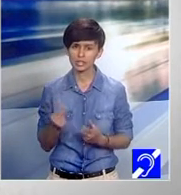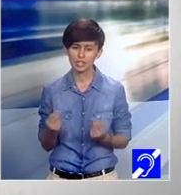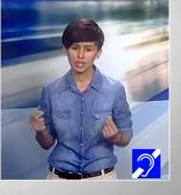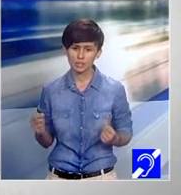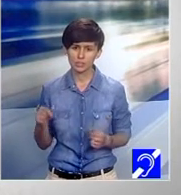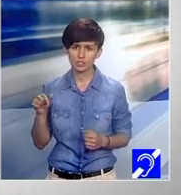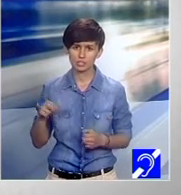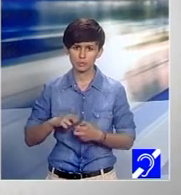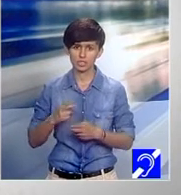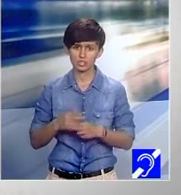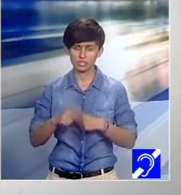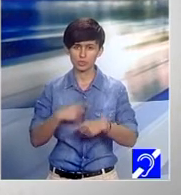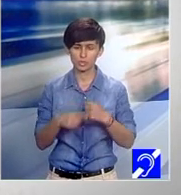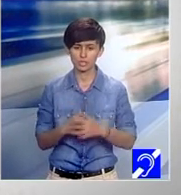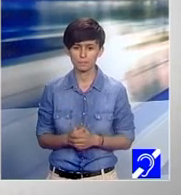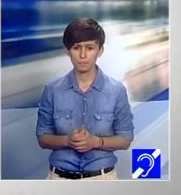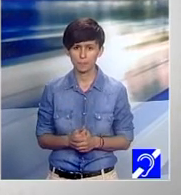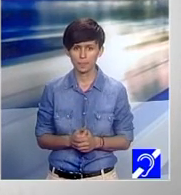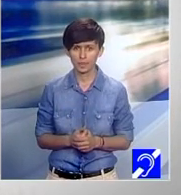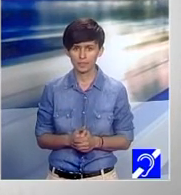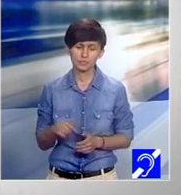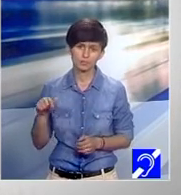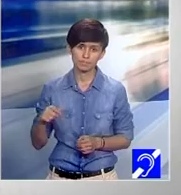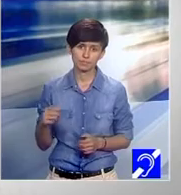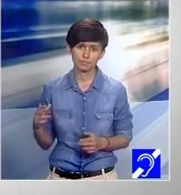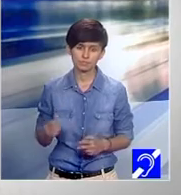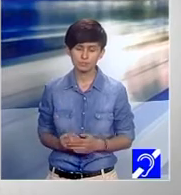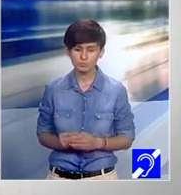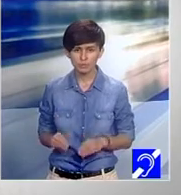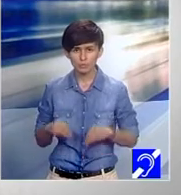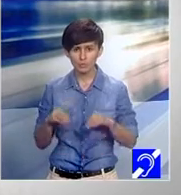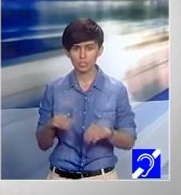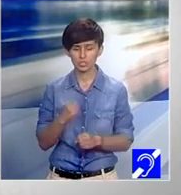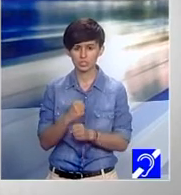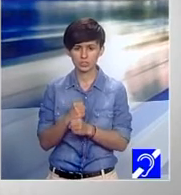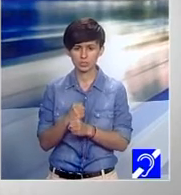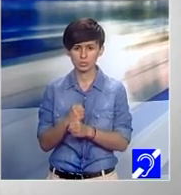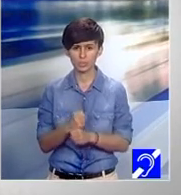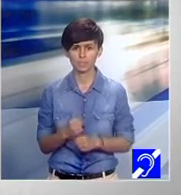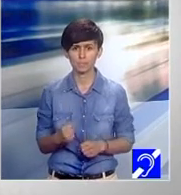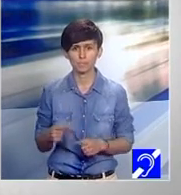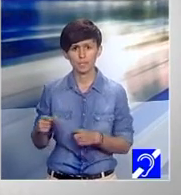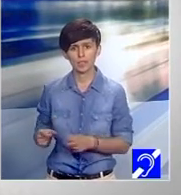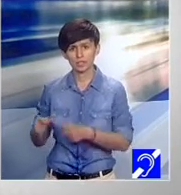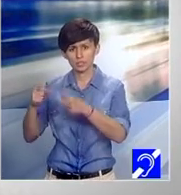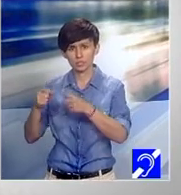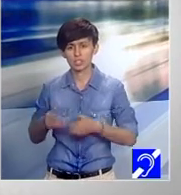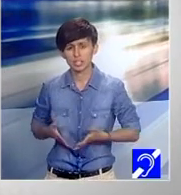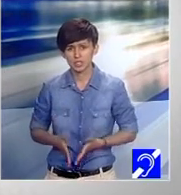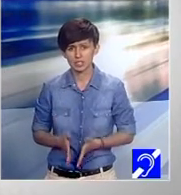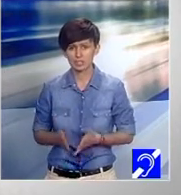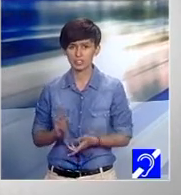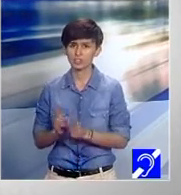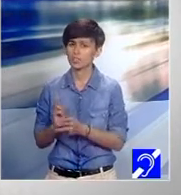de acolo probabil va ajunge să lucreze într-o secție de neonatologie. Oare cum va fi explicată de către o asistentă din anul 3,